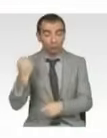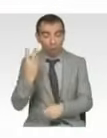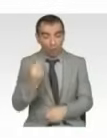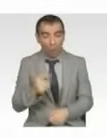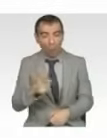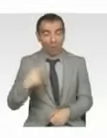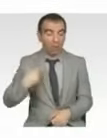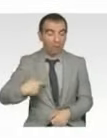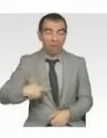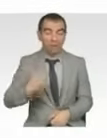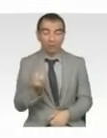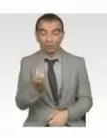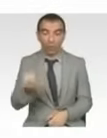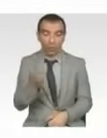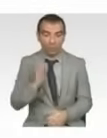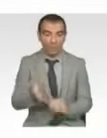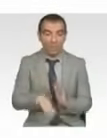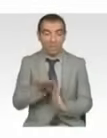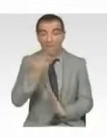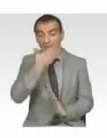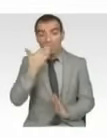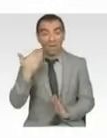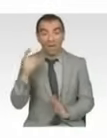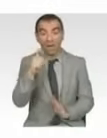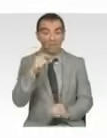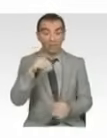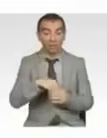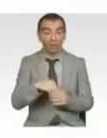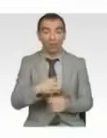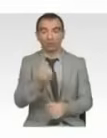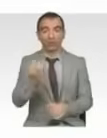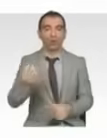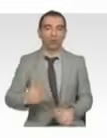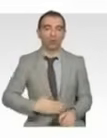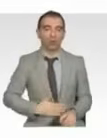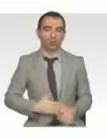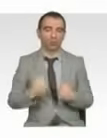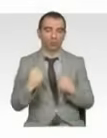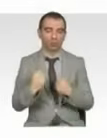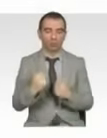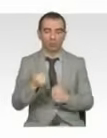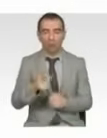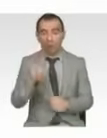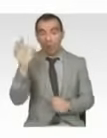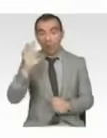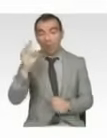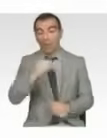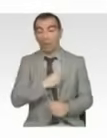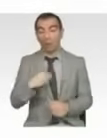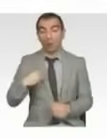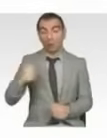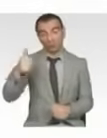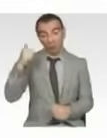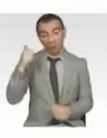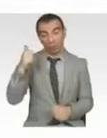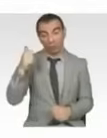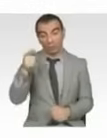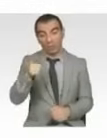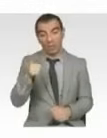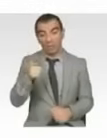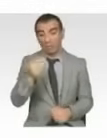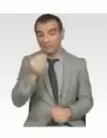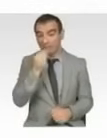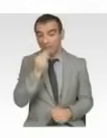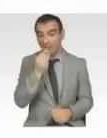güçlendirici özelliği çok fazla ve özellikle Ramazan'da da gerçekten çok tok tutuyor. Osmanlı hekimlerinin